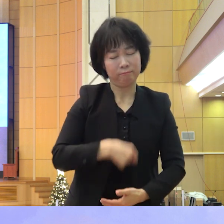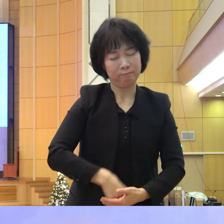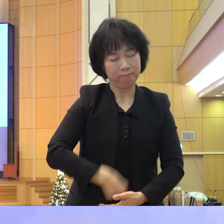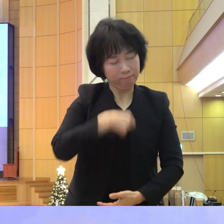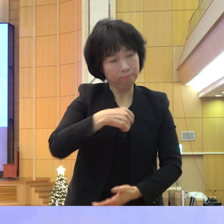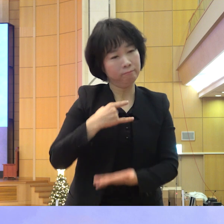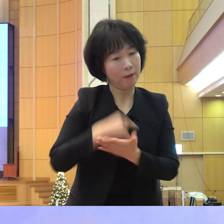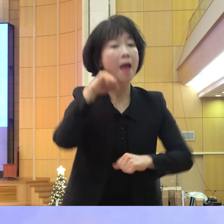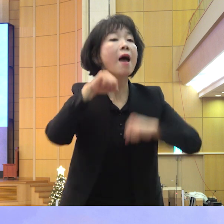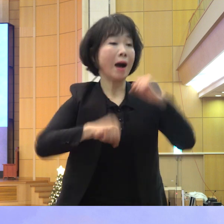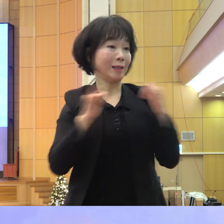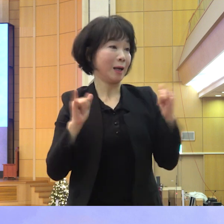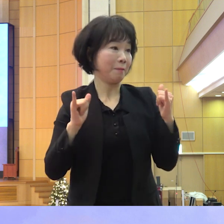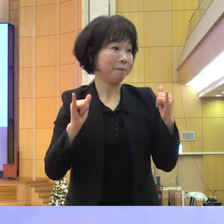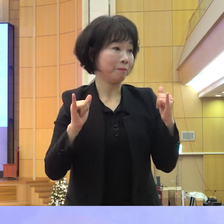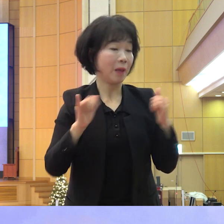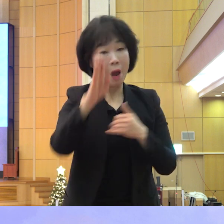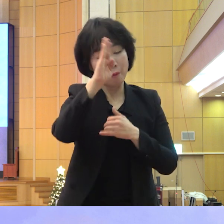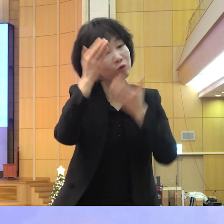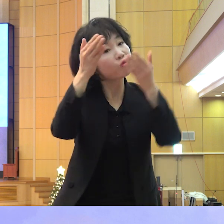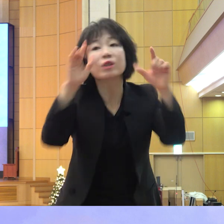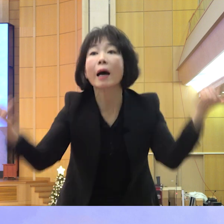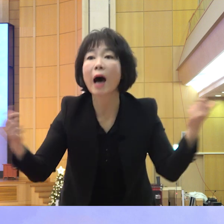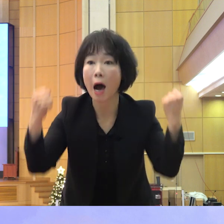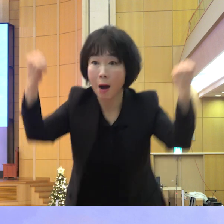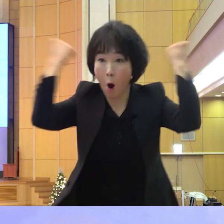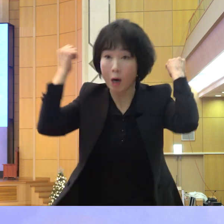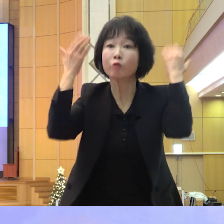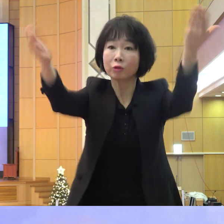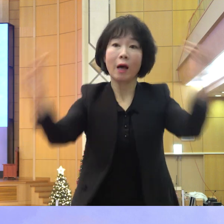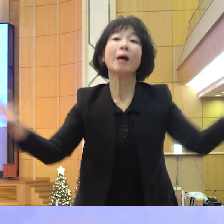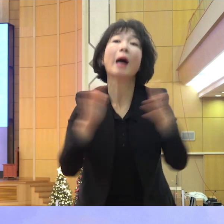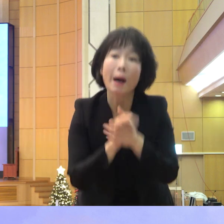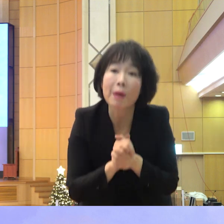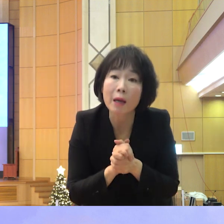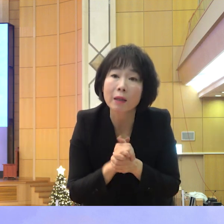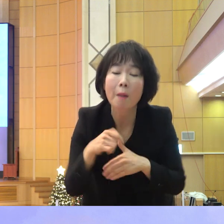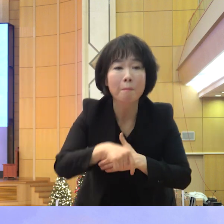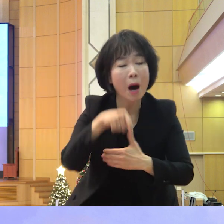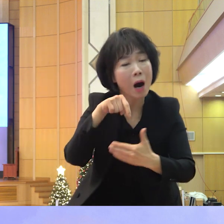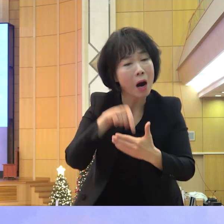자에게. 하나님은 이스라엘 백성들의 마음을 보시고 그 마음이